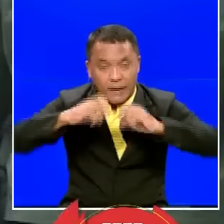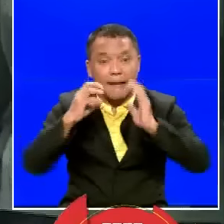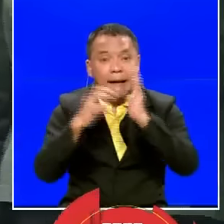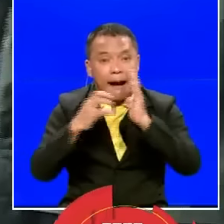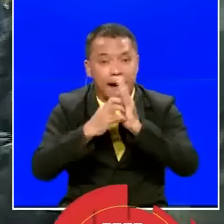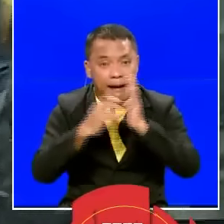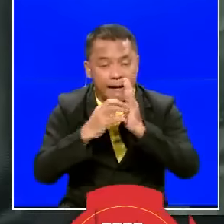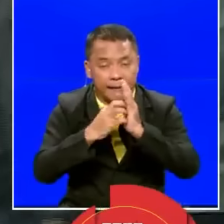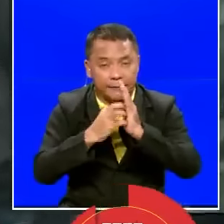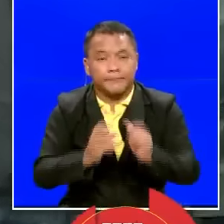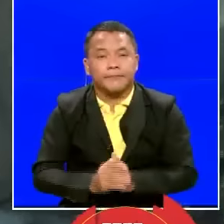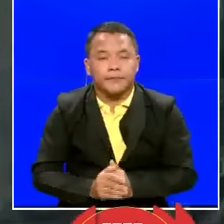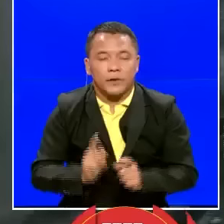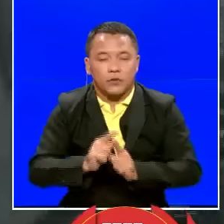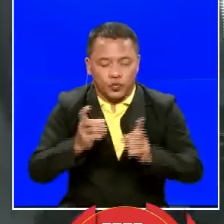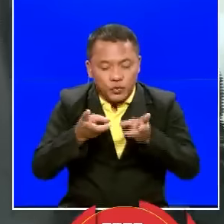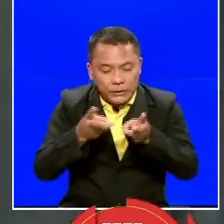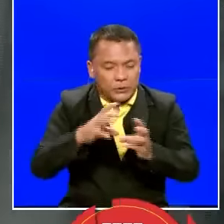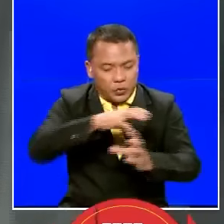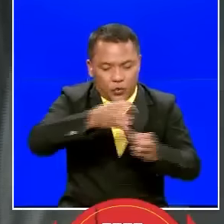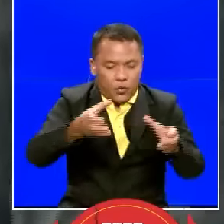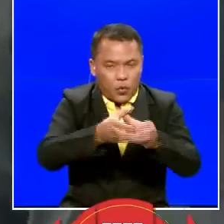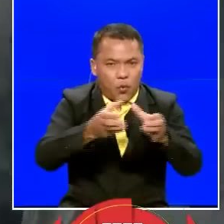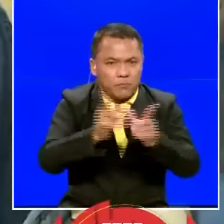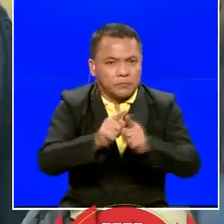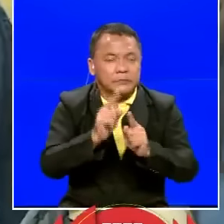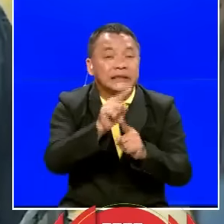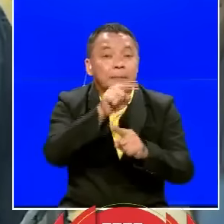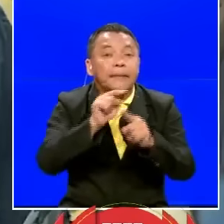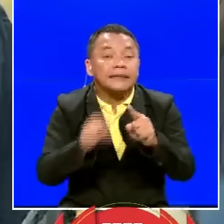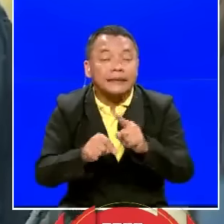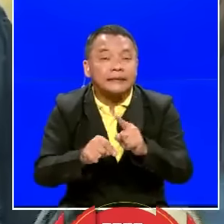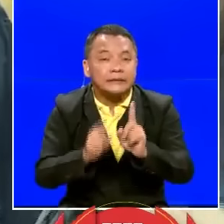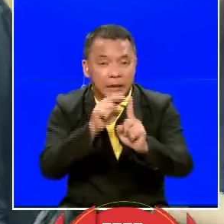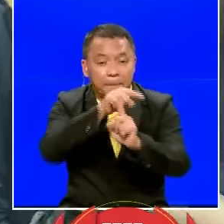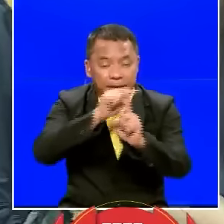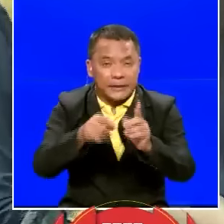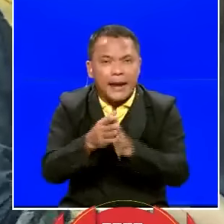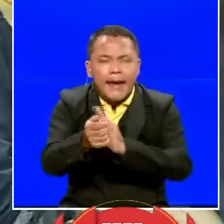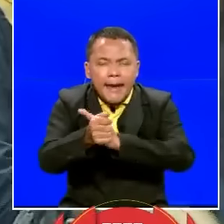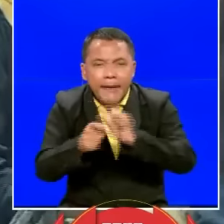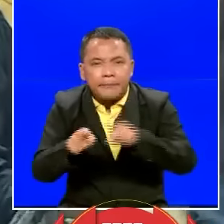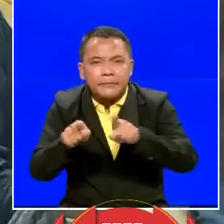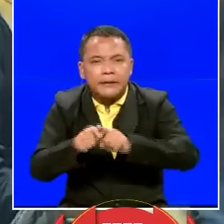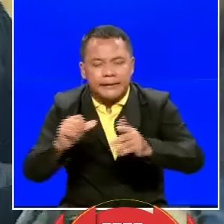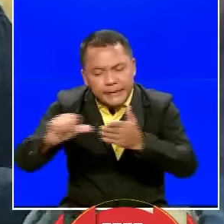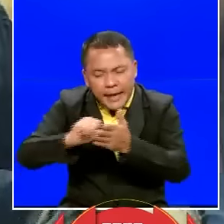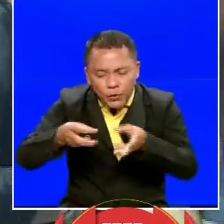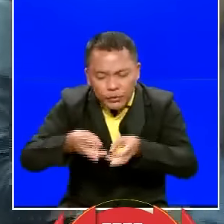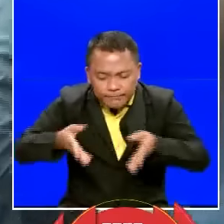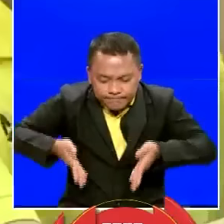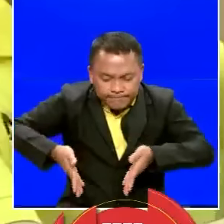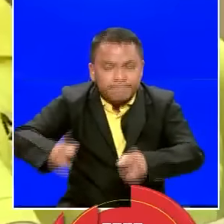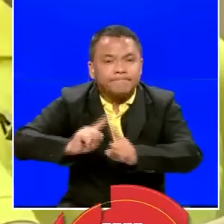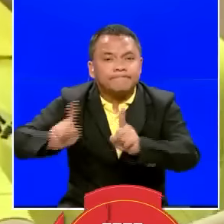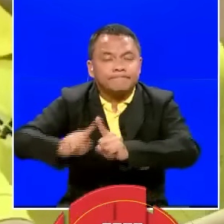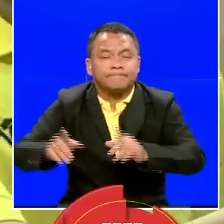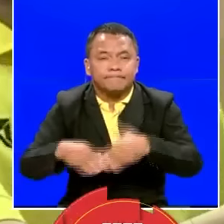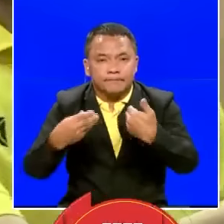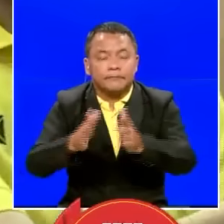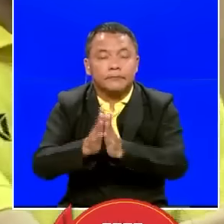ตำรวจตรีจรุญเกียรตปานแก้วบอกว่าขบวนการนี้เรียกว่าแก๊ง 1%คือนอกเหนือจากแอบอ้างการแก้แนวเขตเวรคืนที่ดิน